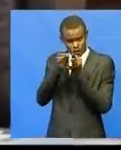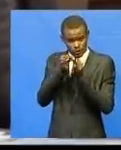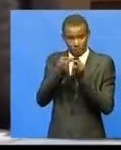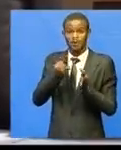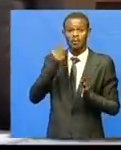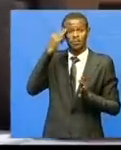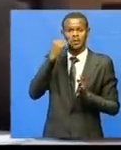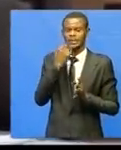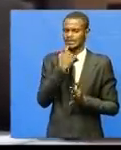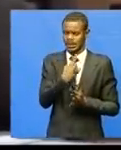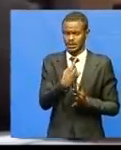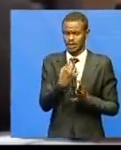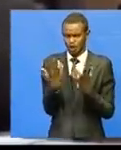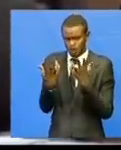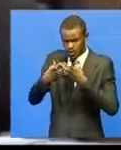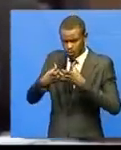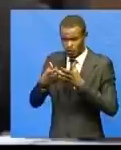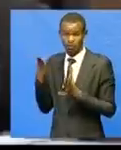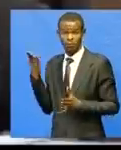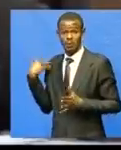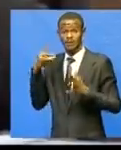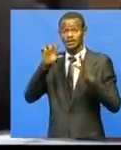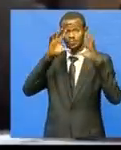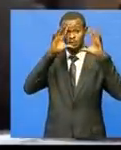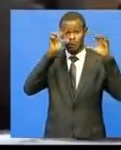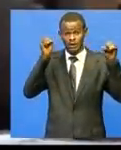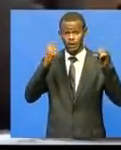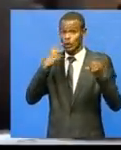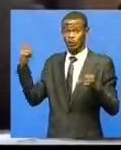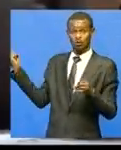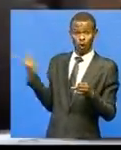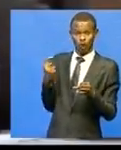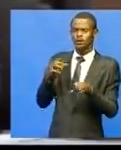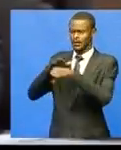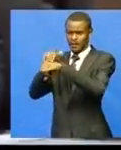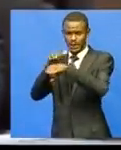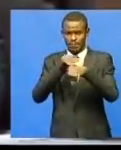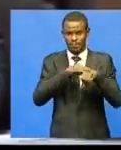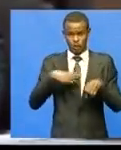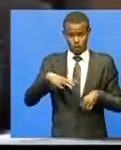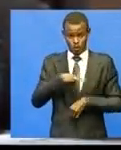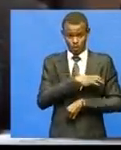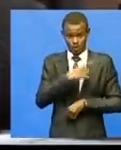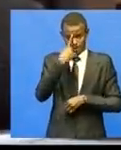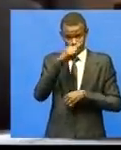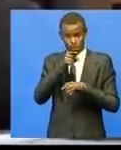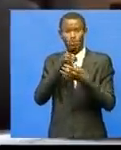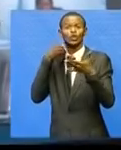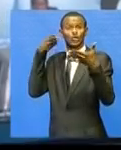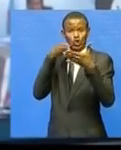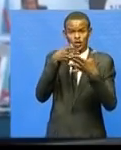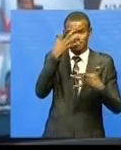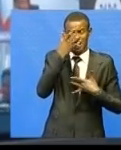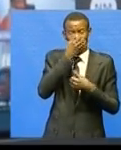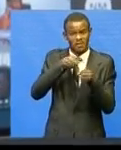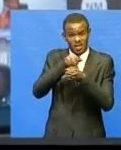le comité multisectoriel de lutte contre la Covid-19 pour statuer à la fois sur les revendications du